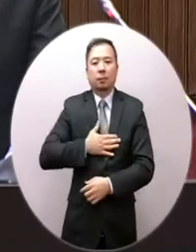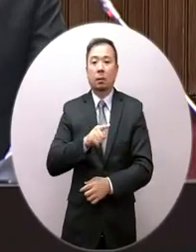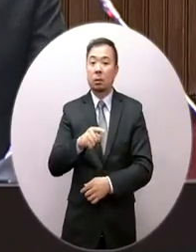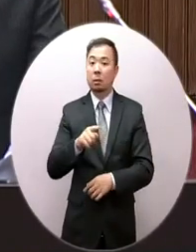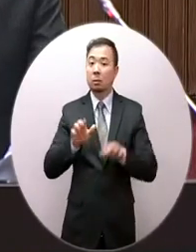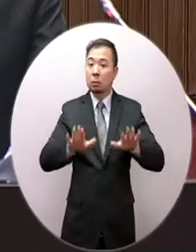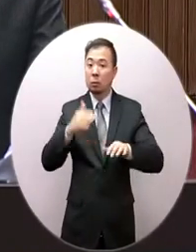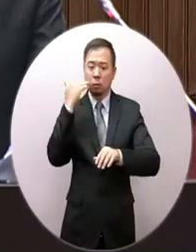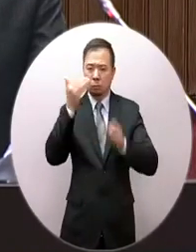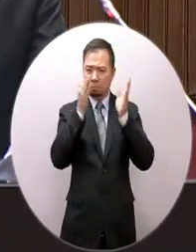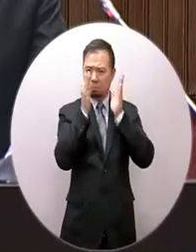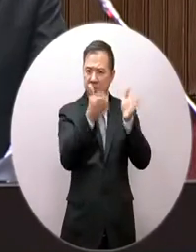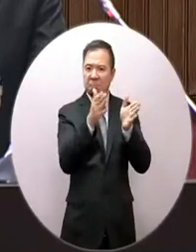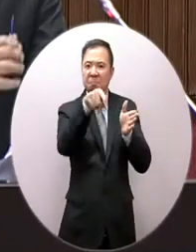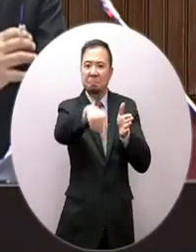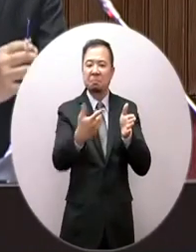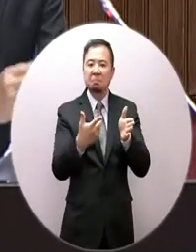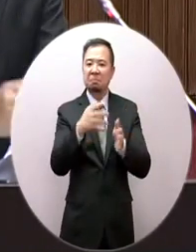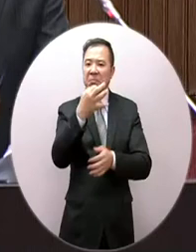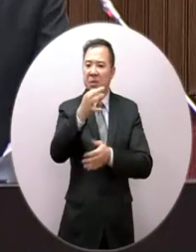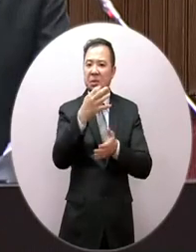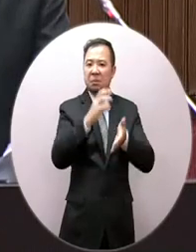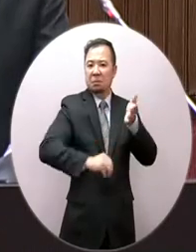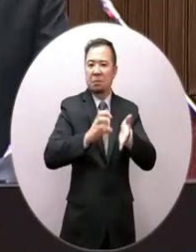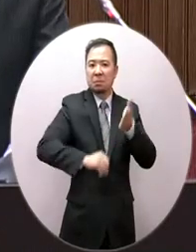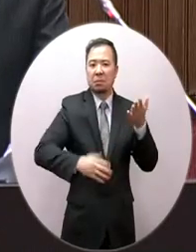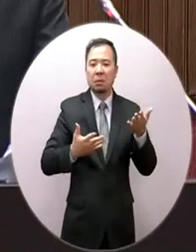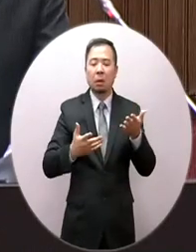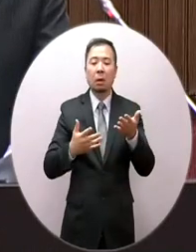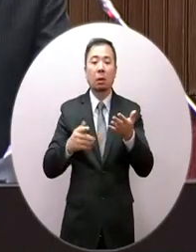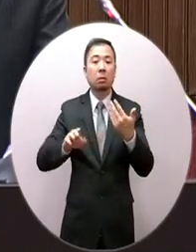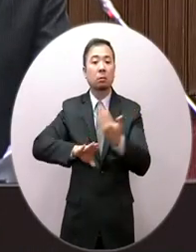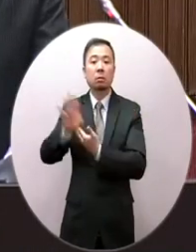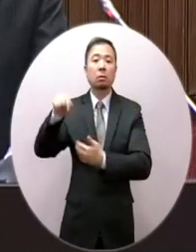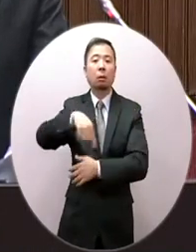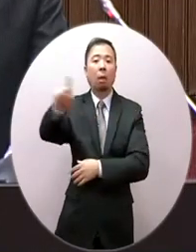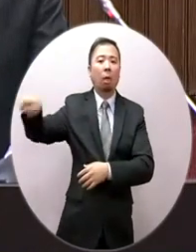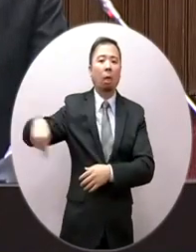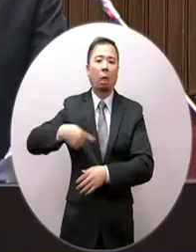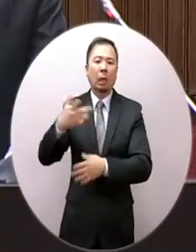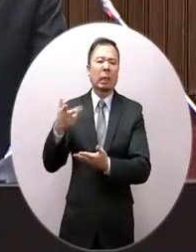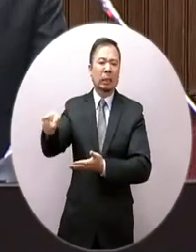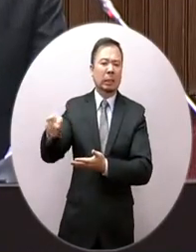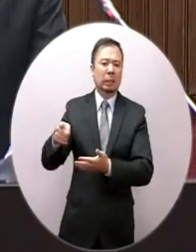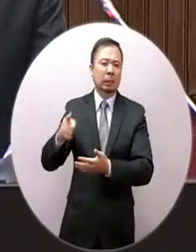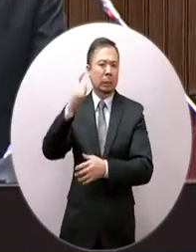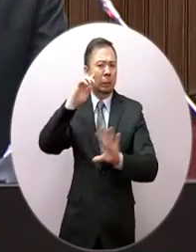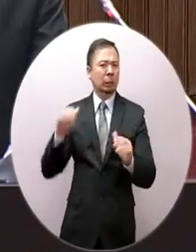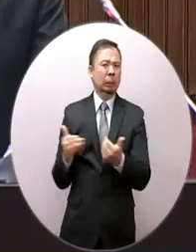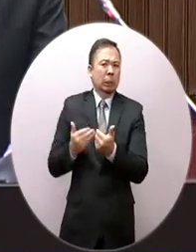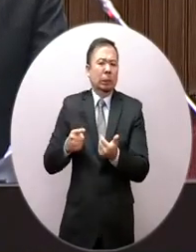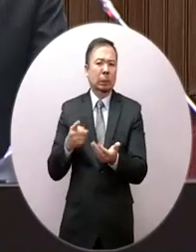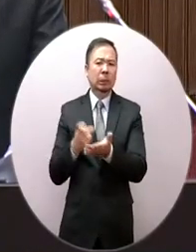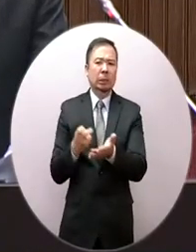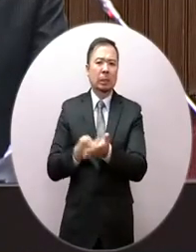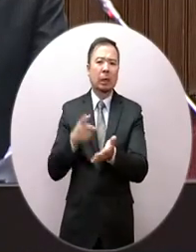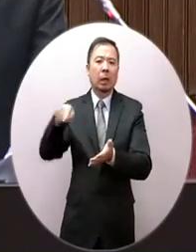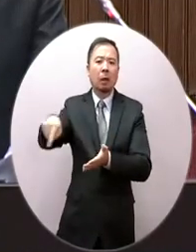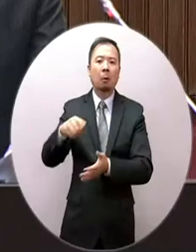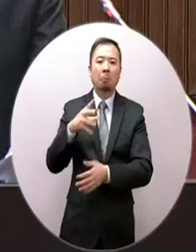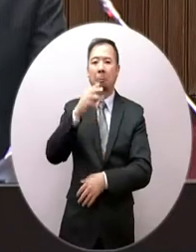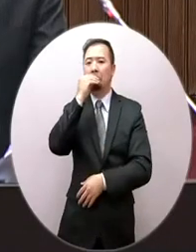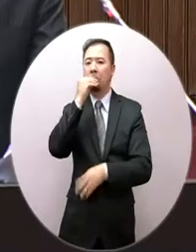公教来砍杀，然后其他的就搁一边，你实施的日期我只要求一致性公平